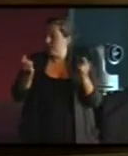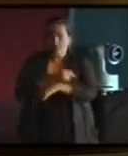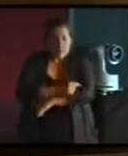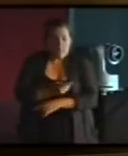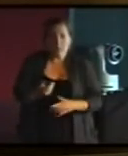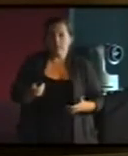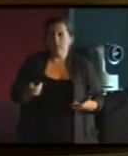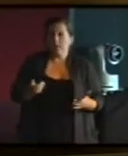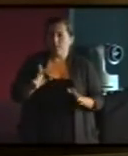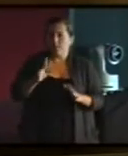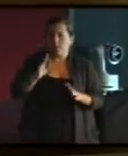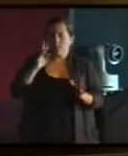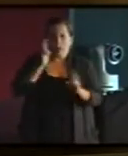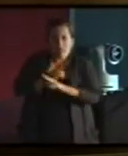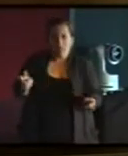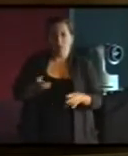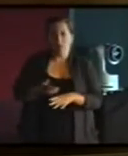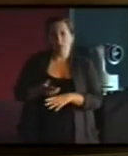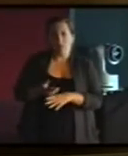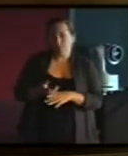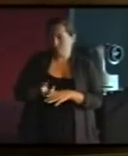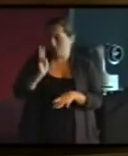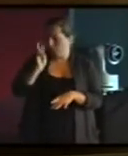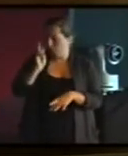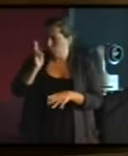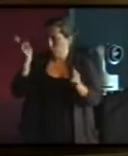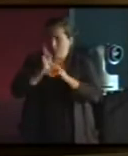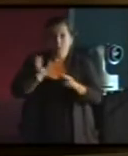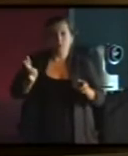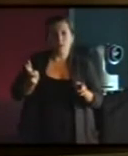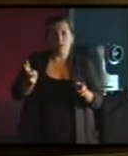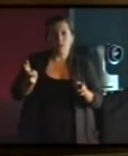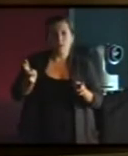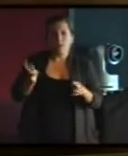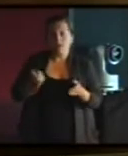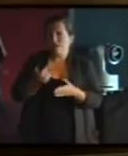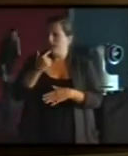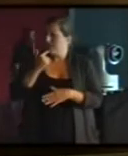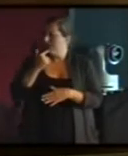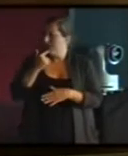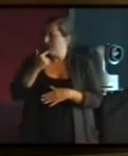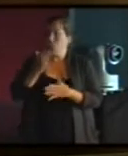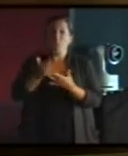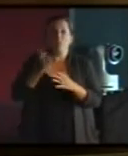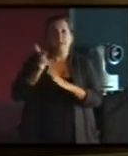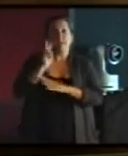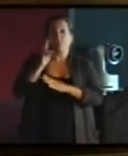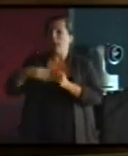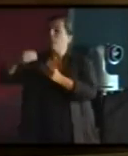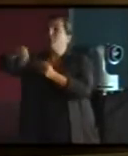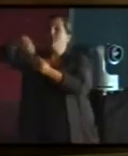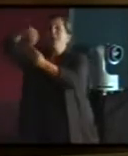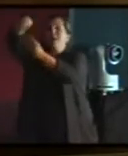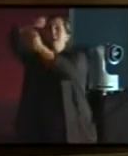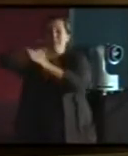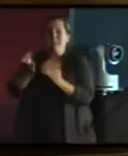de ce qui peut amener un bâtiment. C'est-à-dire que on a travaillé en extrudant au lieu de rajouter, parce que c'est un projet qui